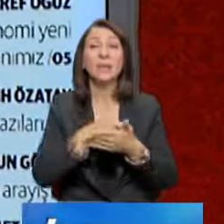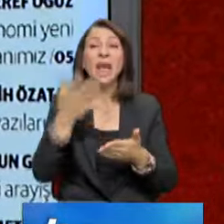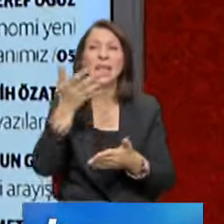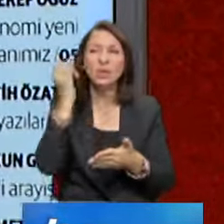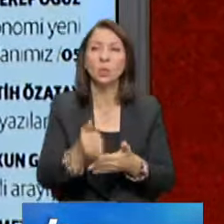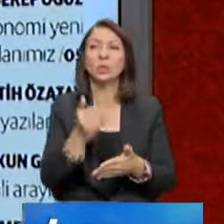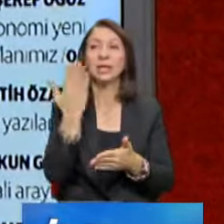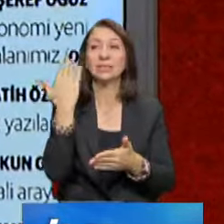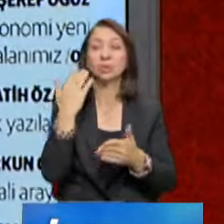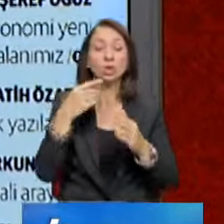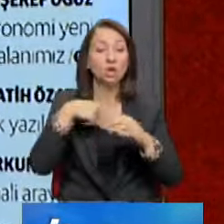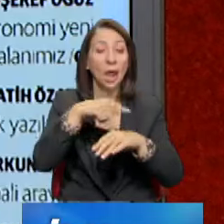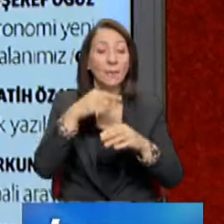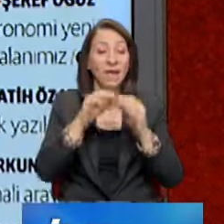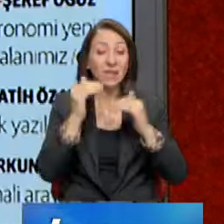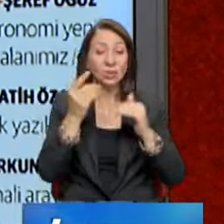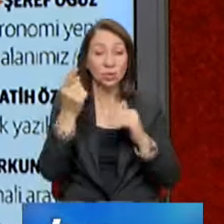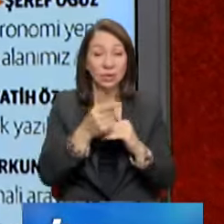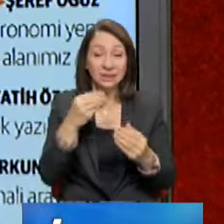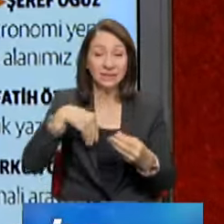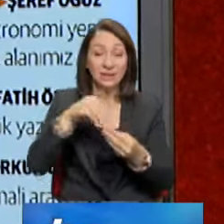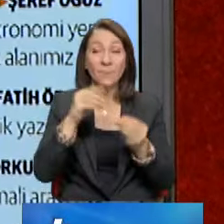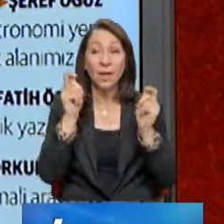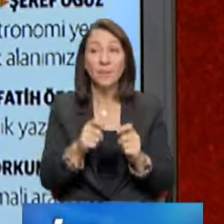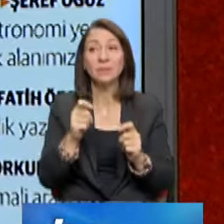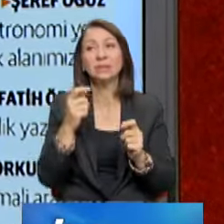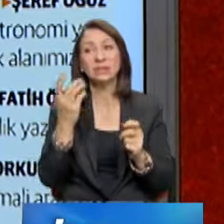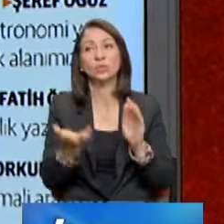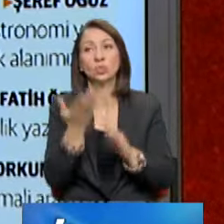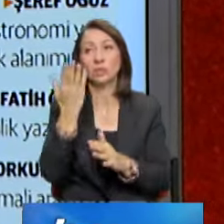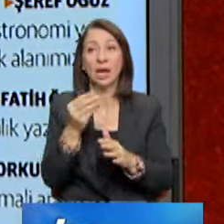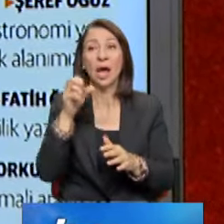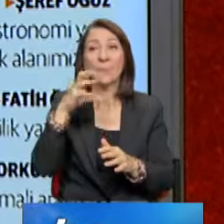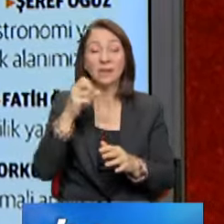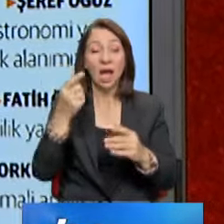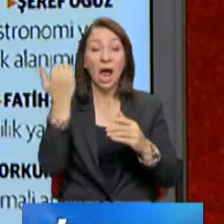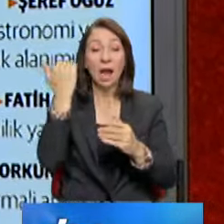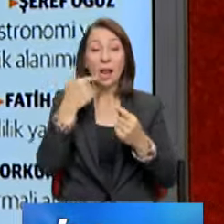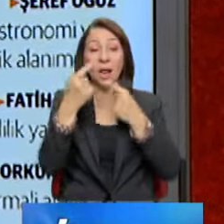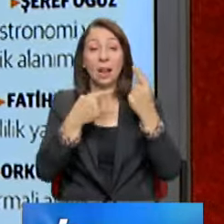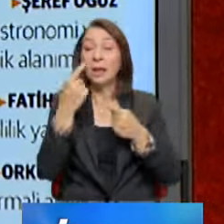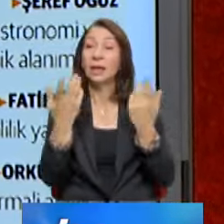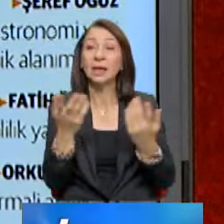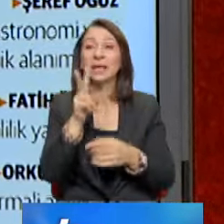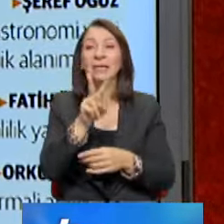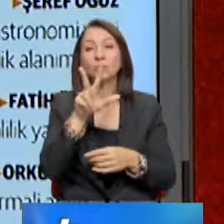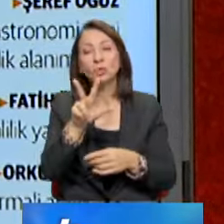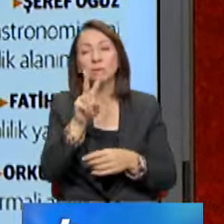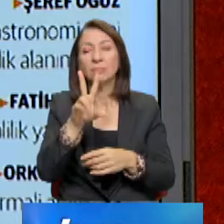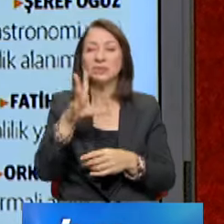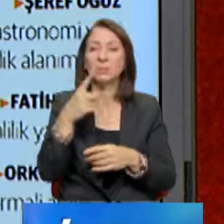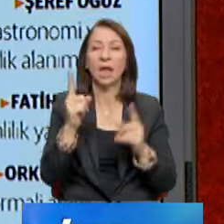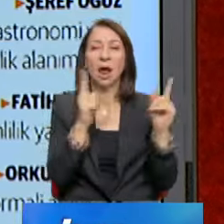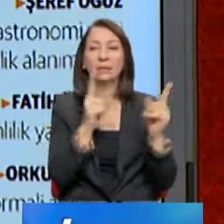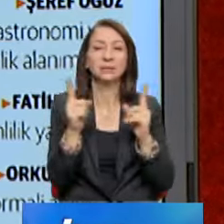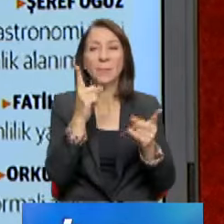en az geçmiş dönem enflasyonu oranında artış yapılması olasılığı güçleniyor. AK Parti kulislerinde de ağırlıkla 23-25 bin